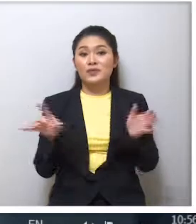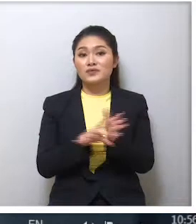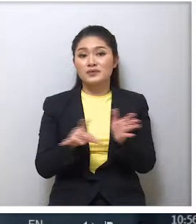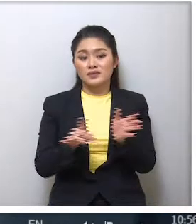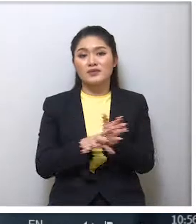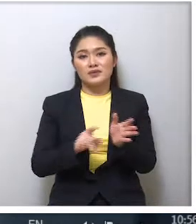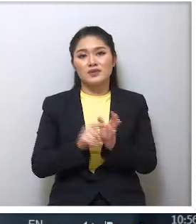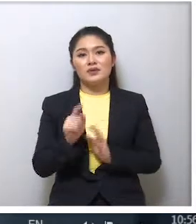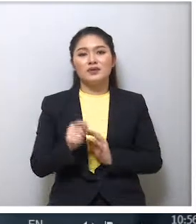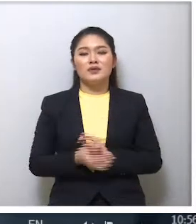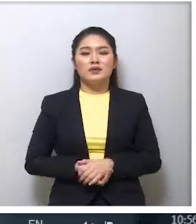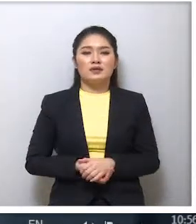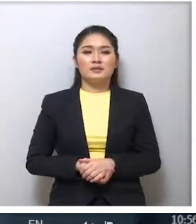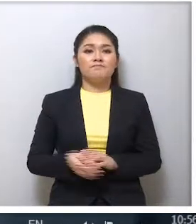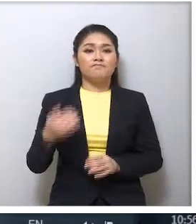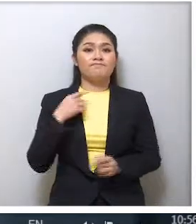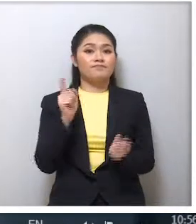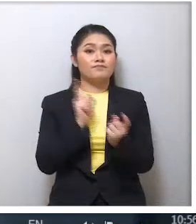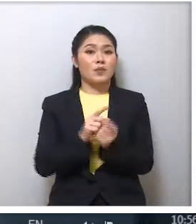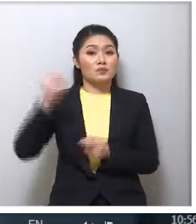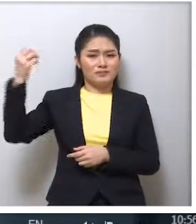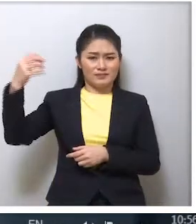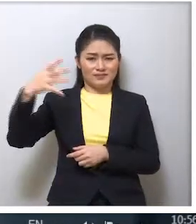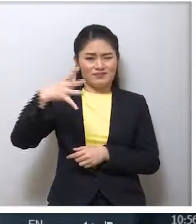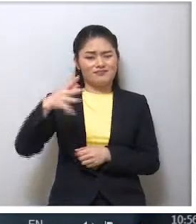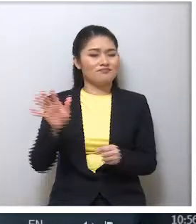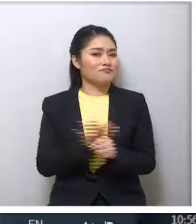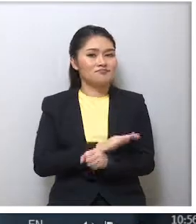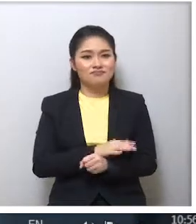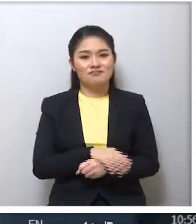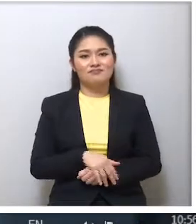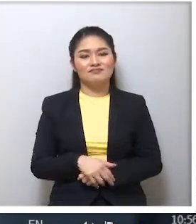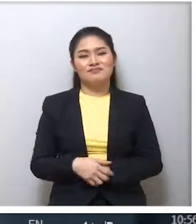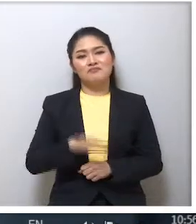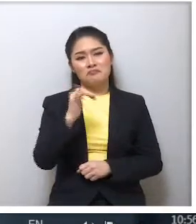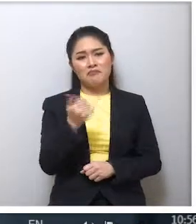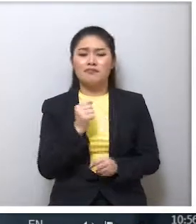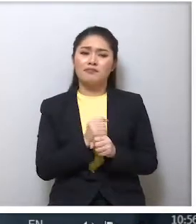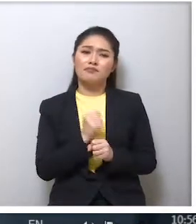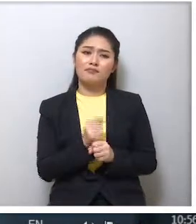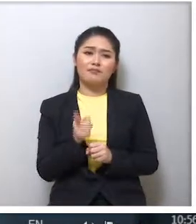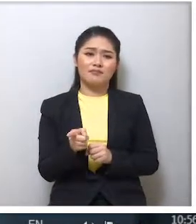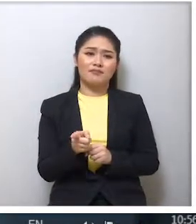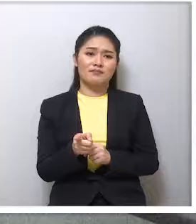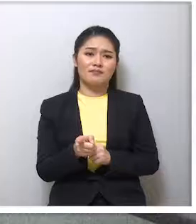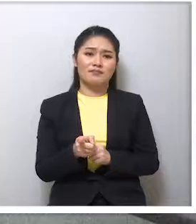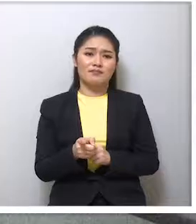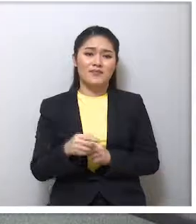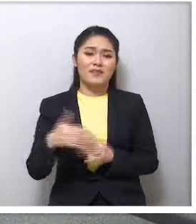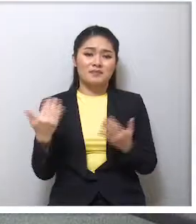ายเนี่ยมันเจอแสงสปอตไลท์เต็มที่เลยนะครับเราอาจจะ follow สปอตไลท์ออกด้านข้